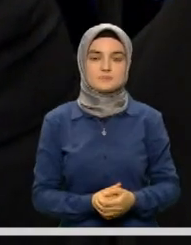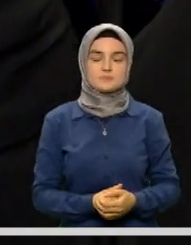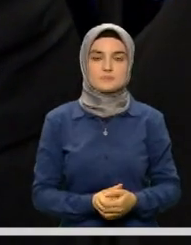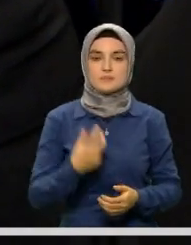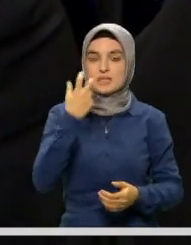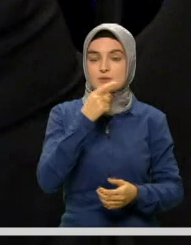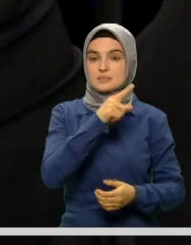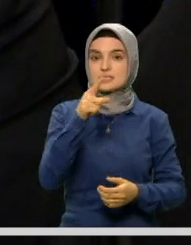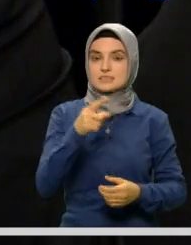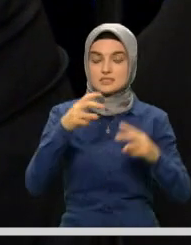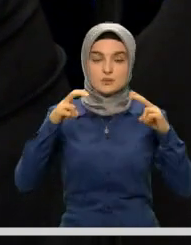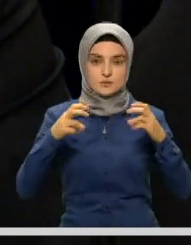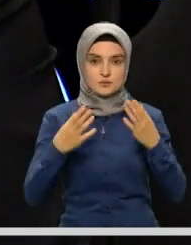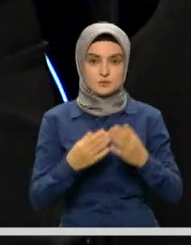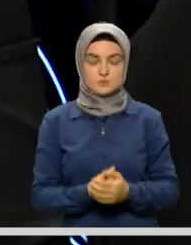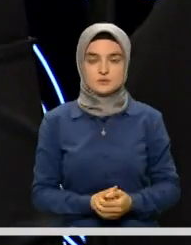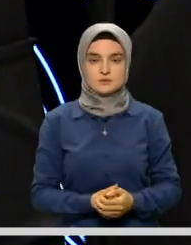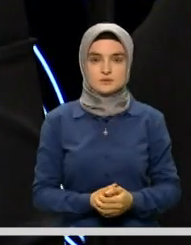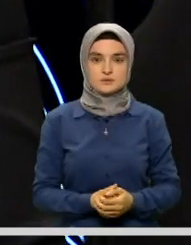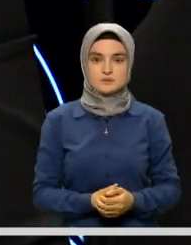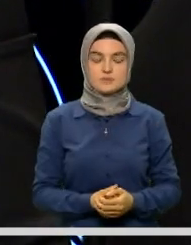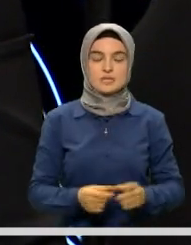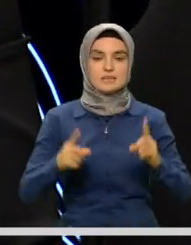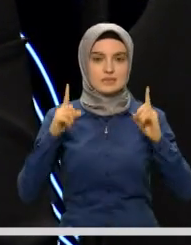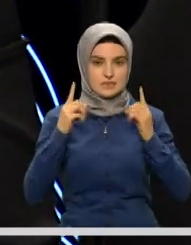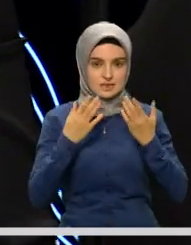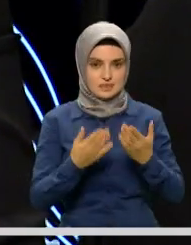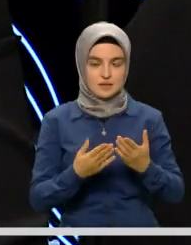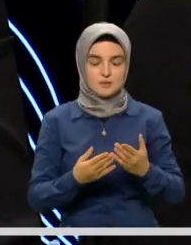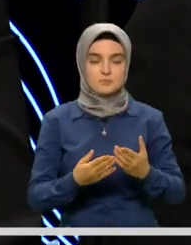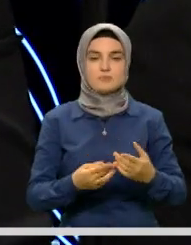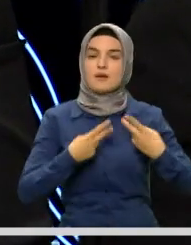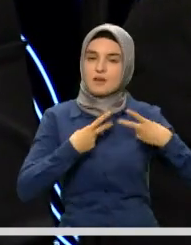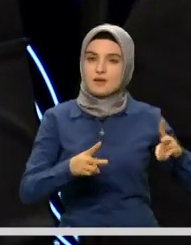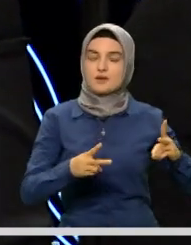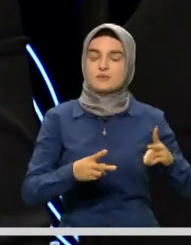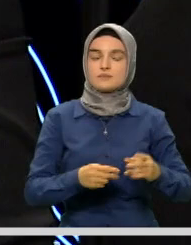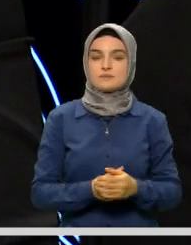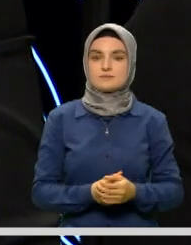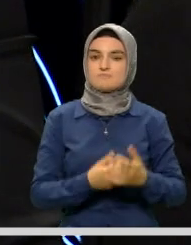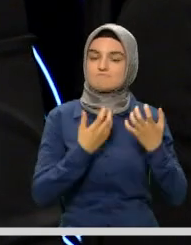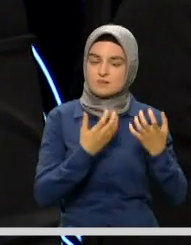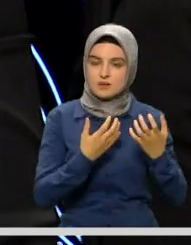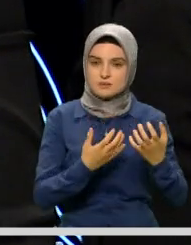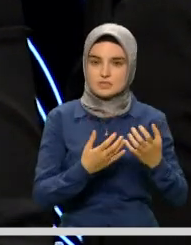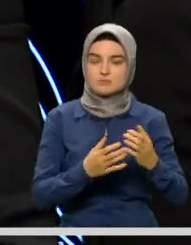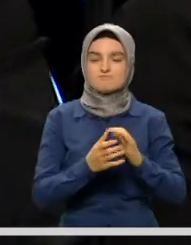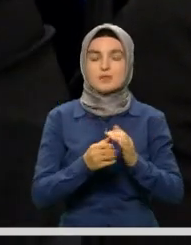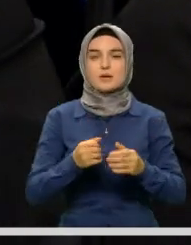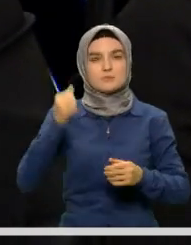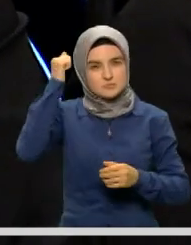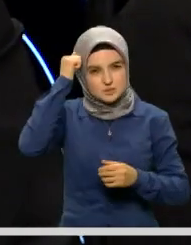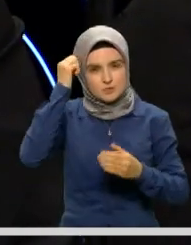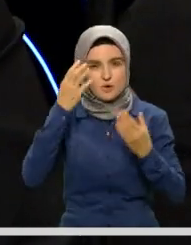eserimizle sizlerin konusu da bu şekilde bir tevbe, bir af, mağfiret, pişmanlık uyuşmuş